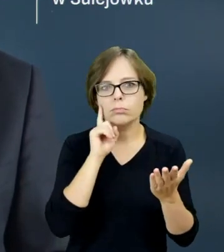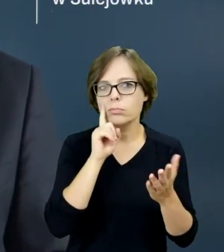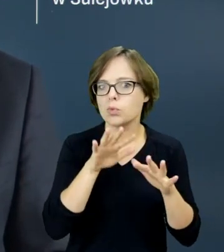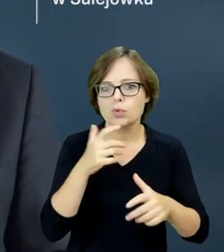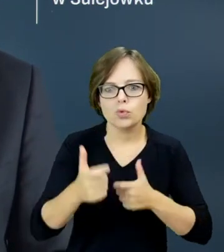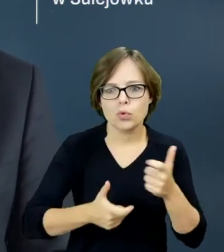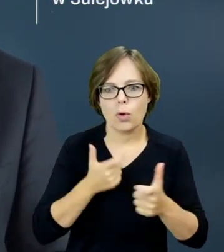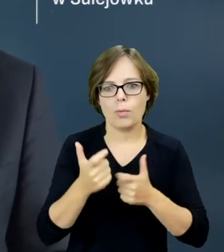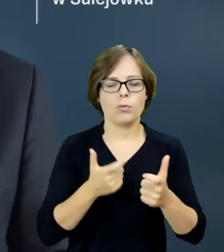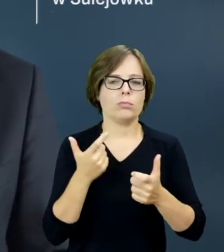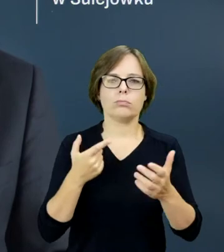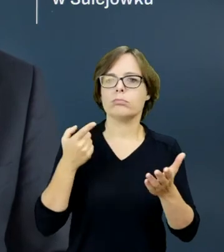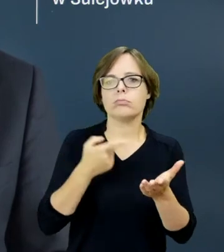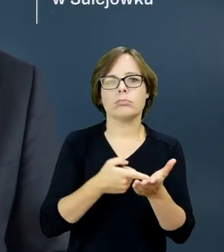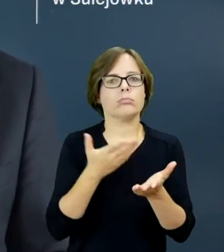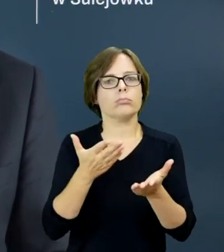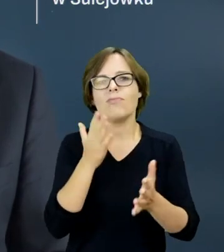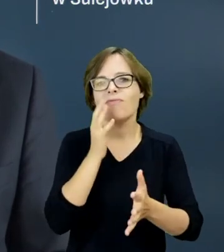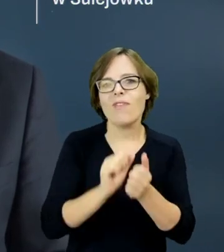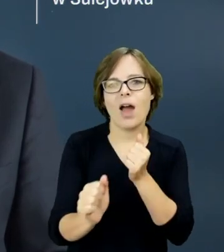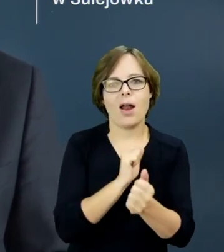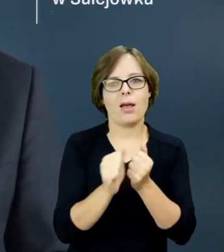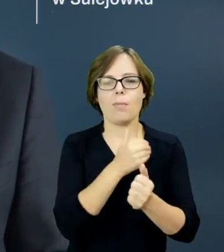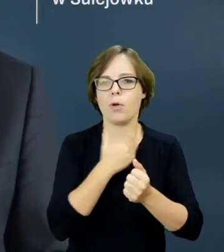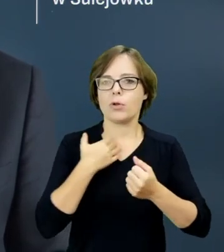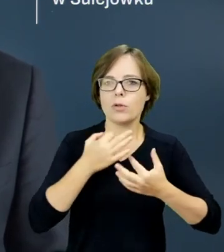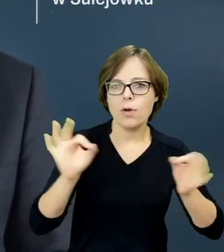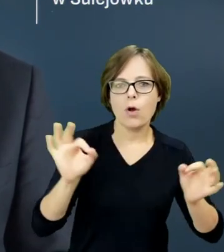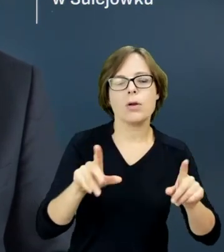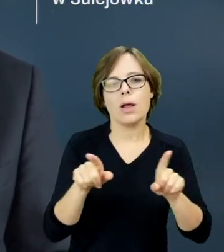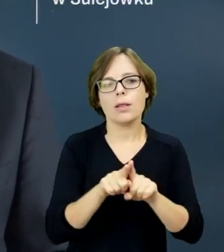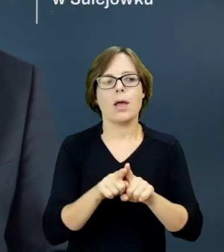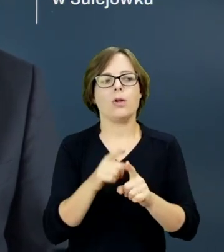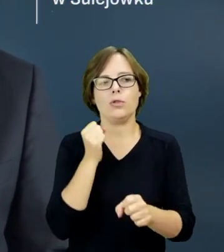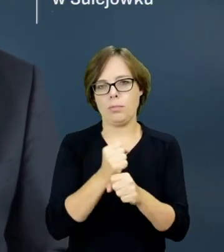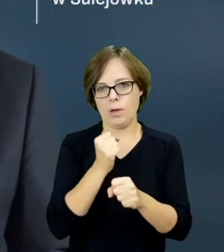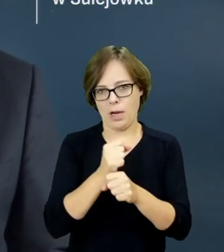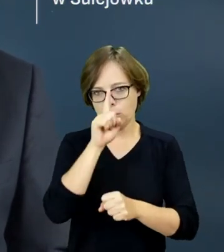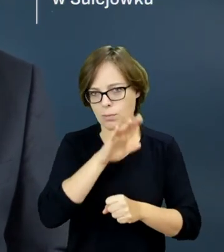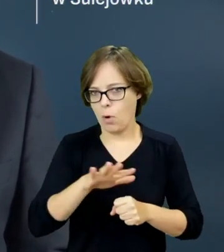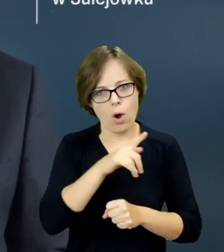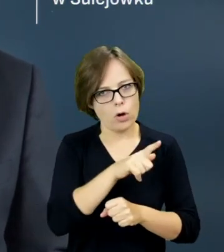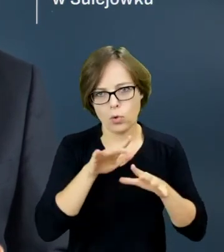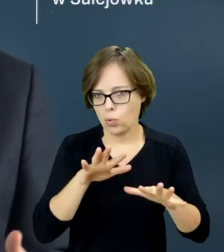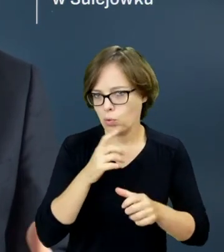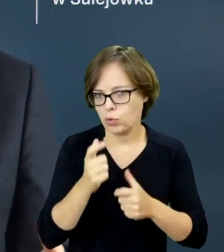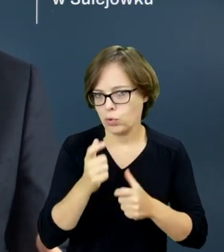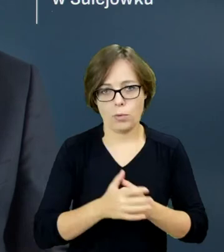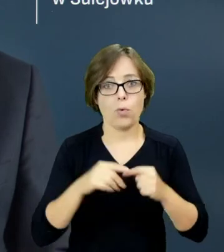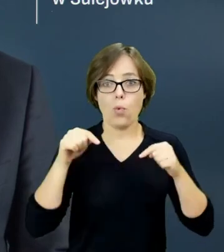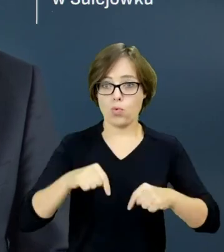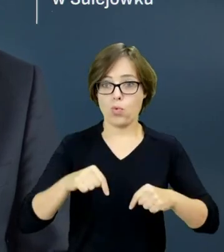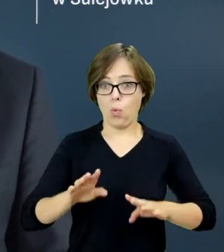o niepodległość i na polu pracy społecznej. My tutaj w muzeum,